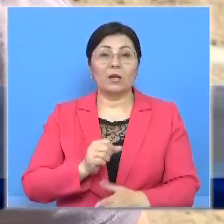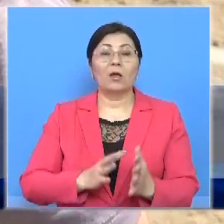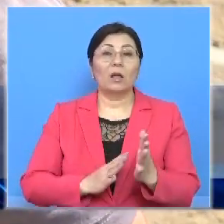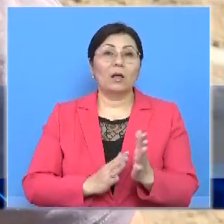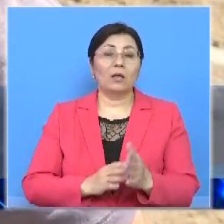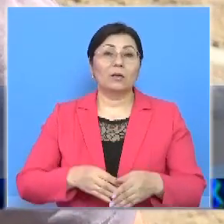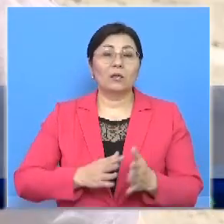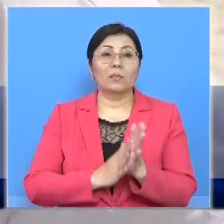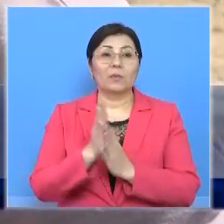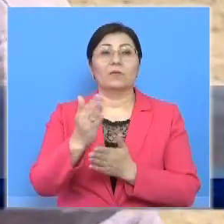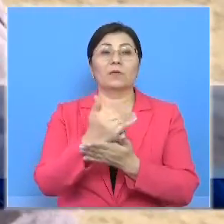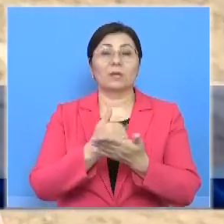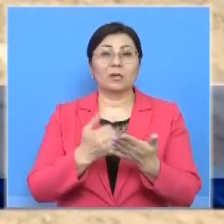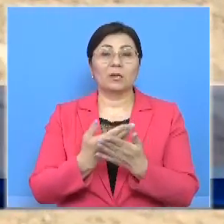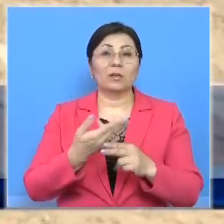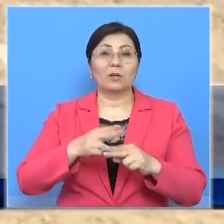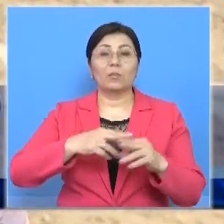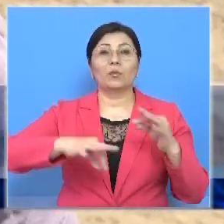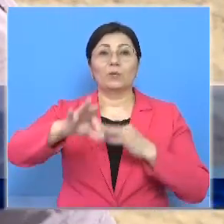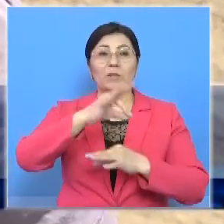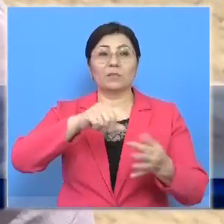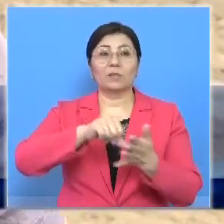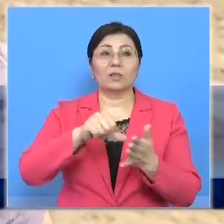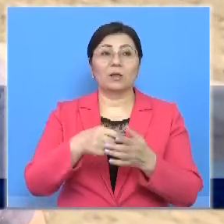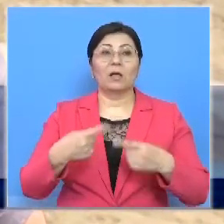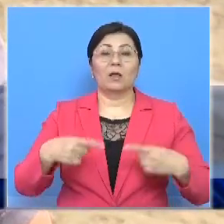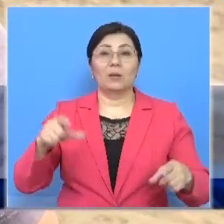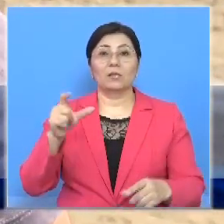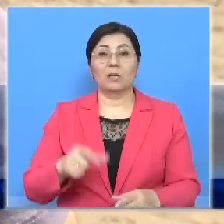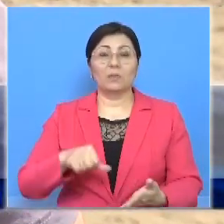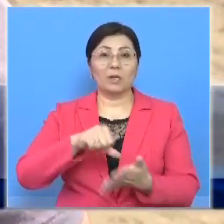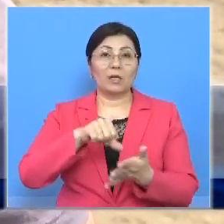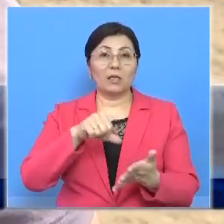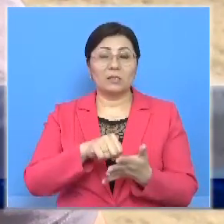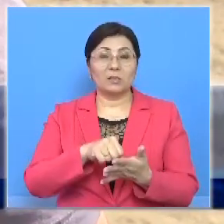жылы үлкейтемін бе деген ой бар. Бұл жоба қатысушын өзге тұрғындарды да шақырар едім.